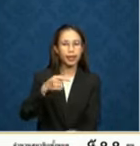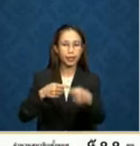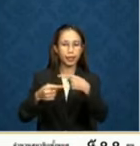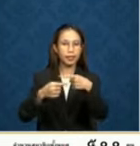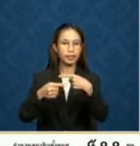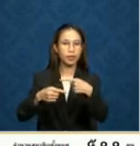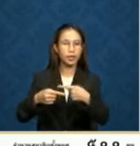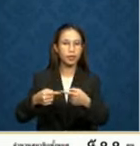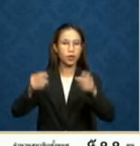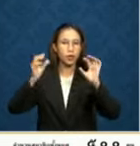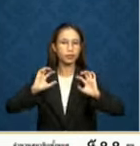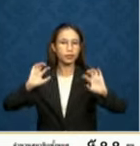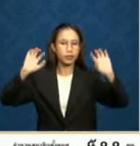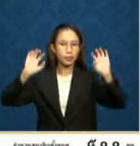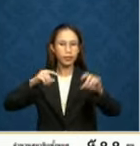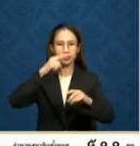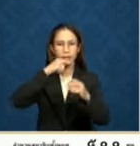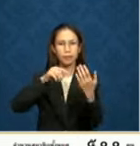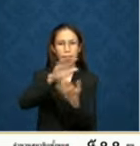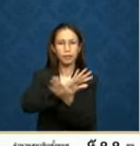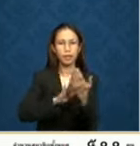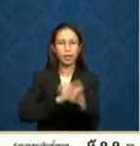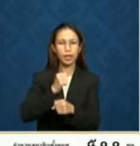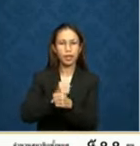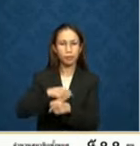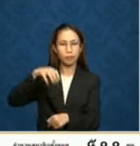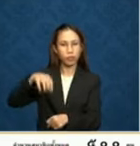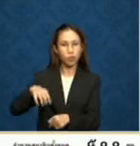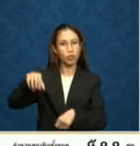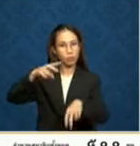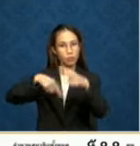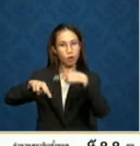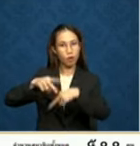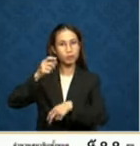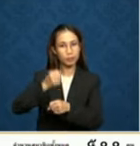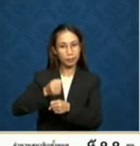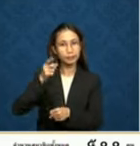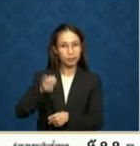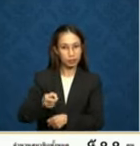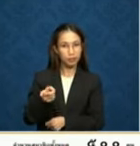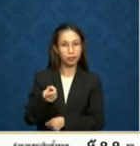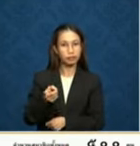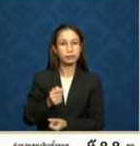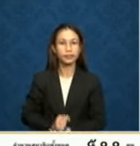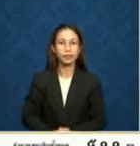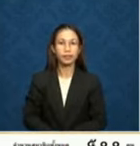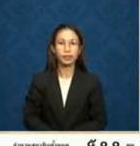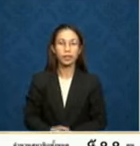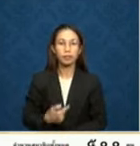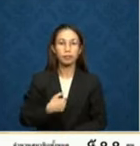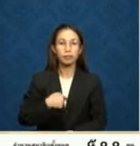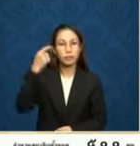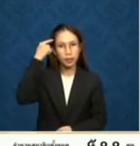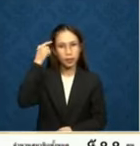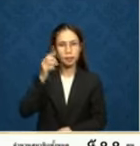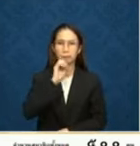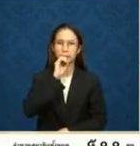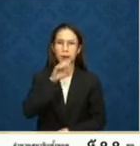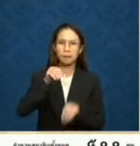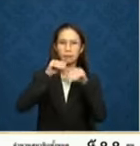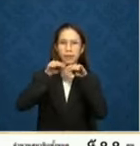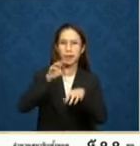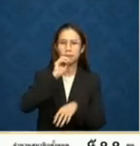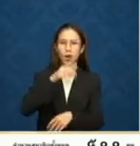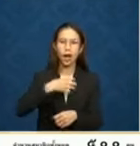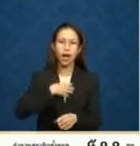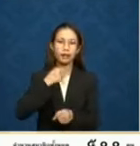ของหนวยงานรดทั่วประเทศไยทำโยกรมการปกของจิ ๆ นะครับนี่คือผลของการเอาตะเป่าประกาศวจะ